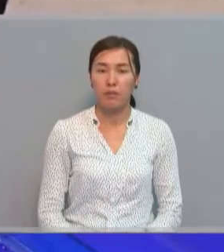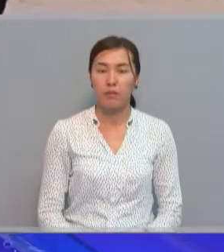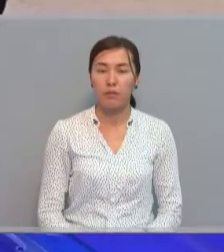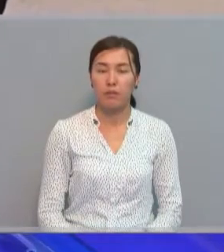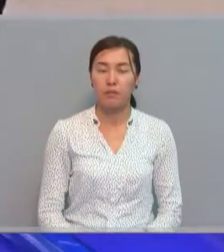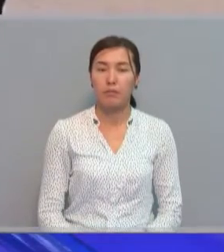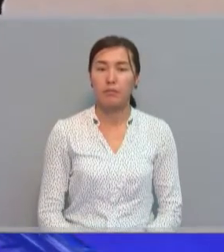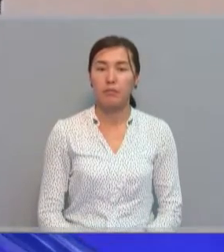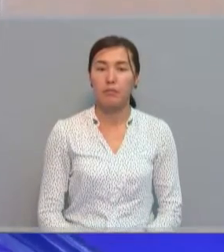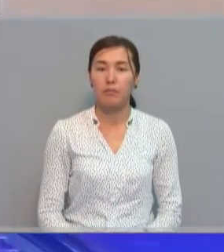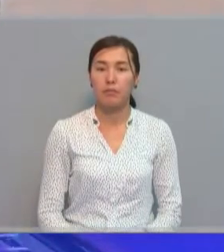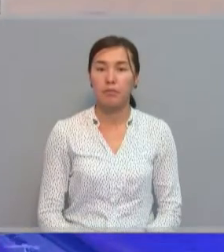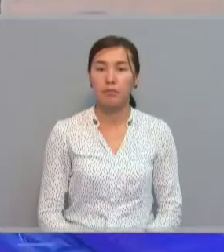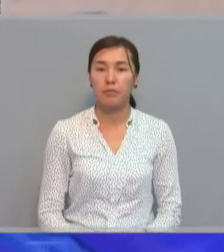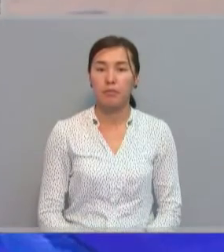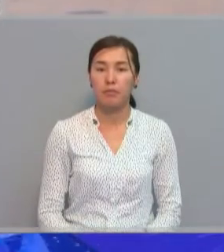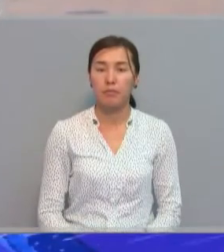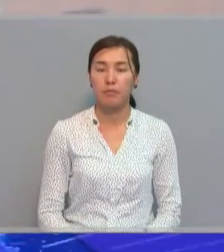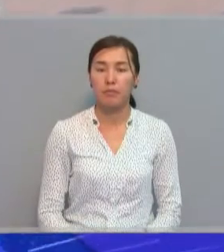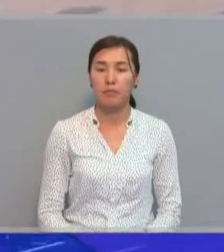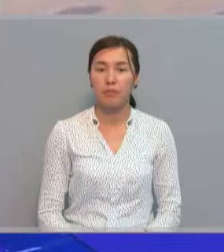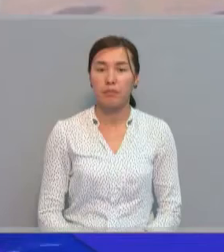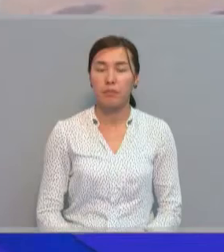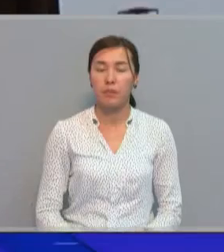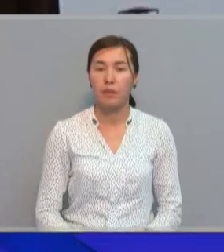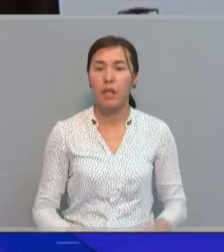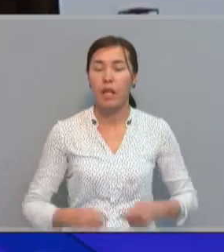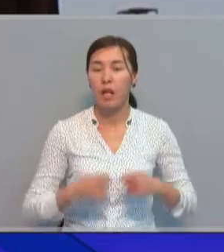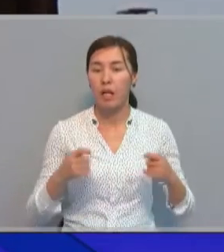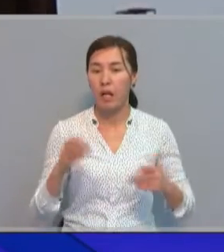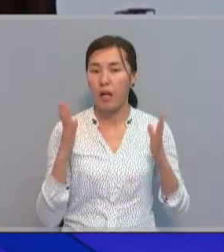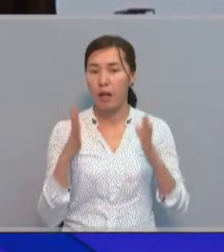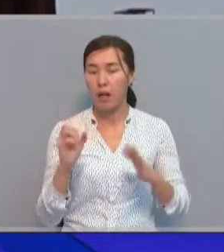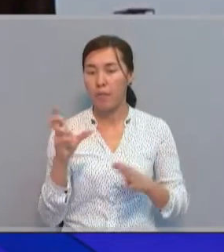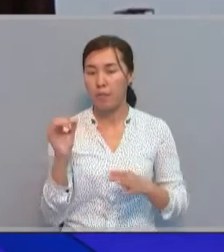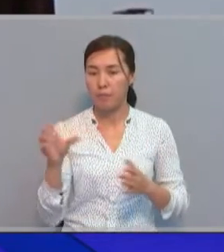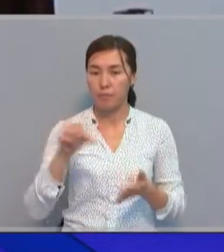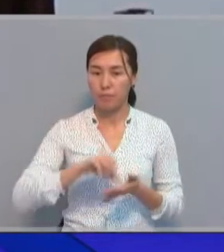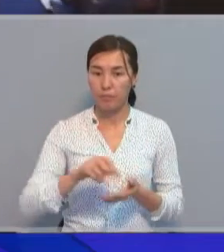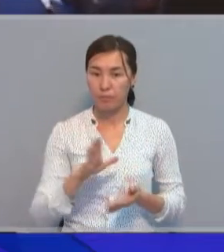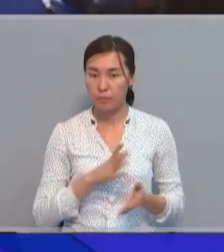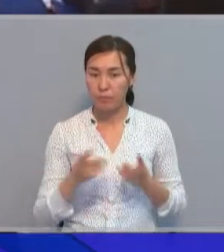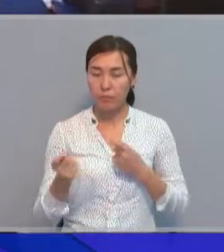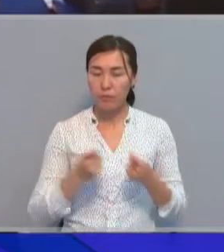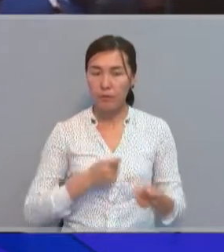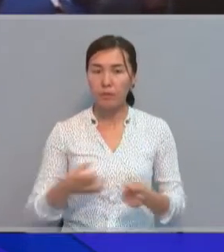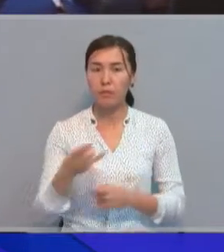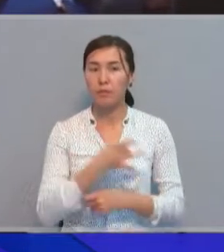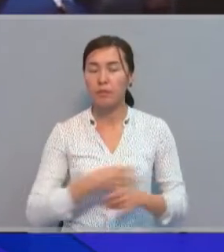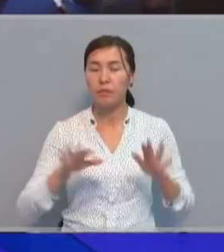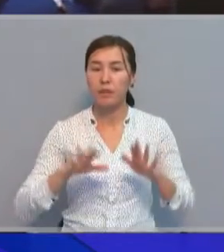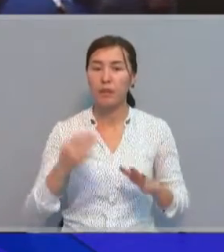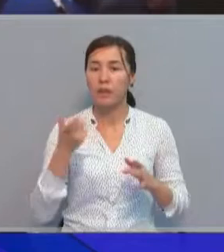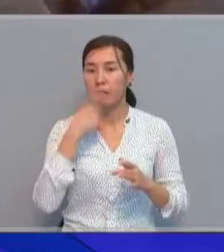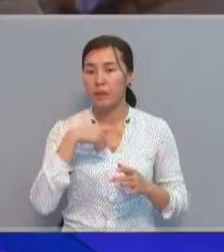рухани жаңғырып жатты. В церемонии открытия аллеи Абая приняли участие руководство района,